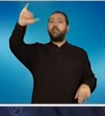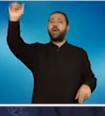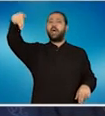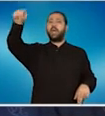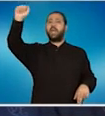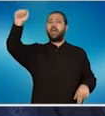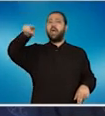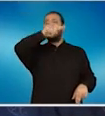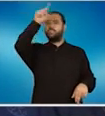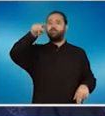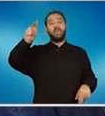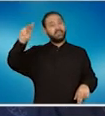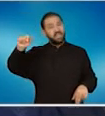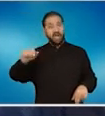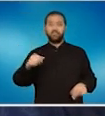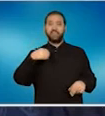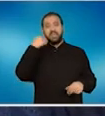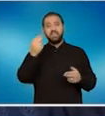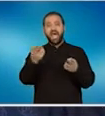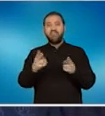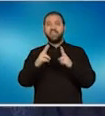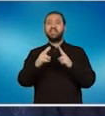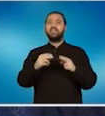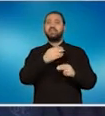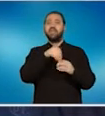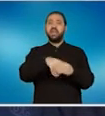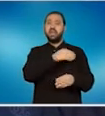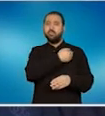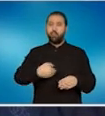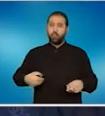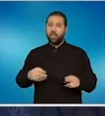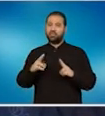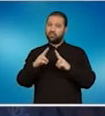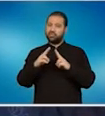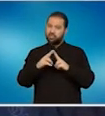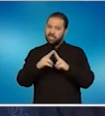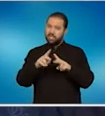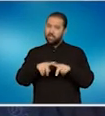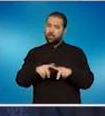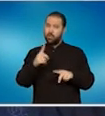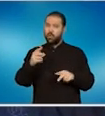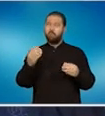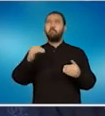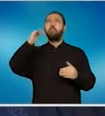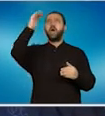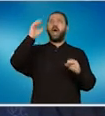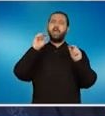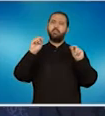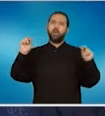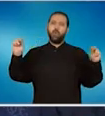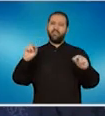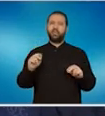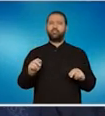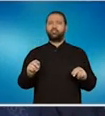la București, Părintele Galeriu îl cunoaște printre toți ceilalți mari profesori și se apropie de Nichifor Crainic,